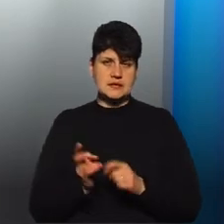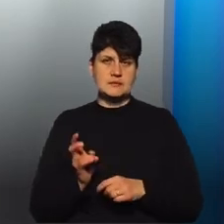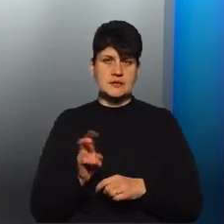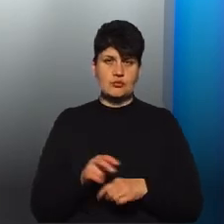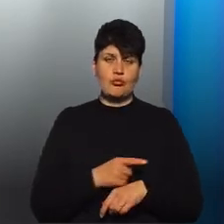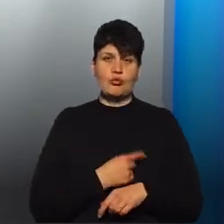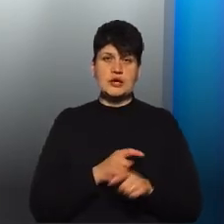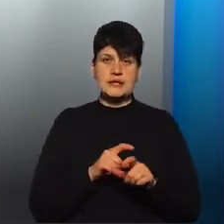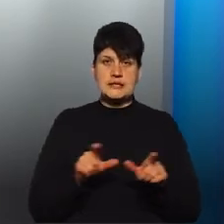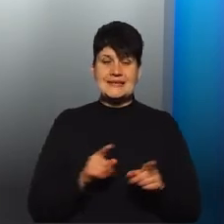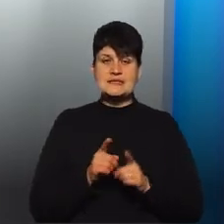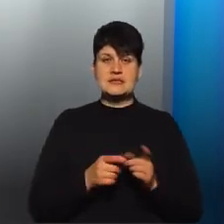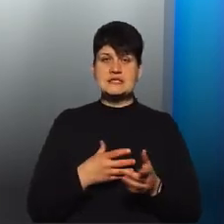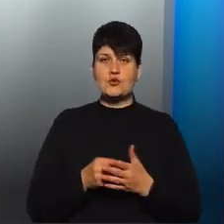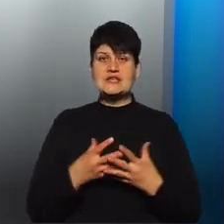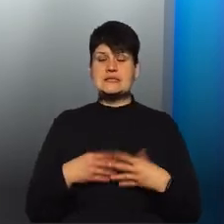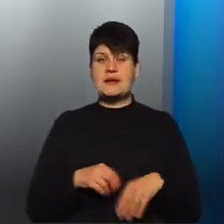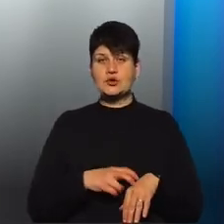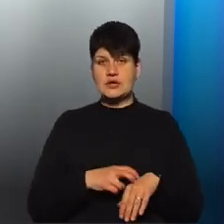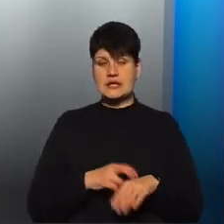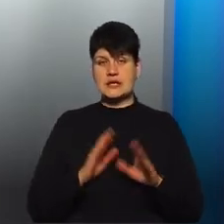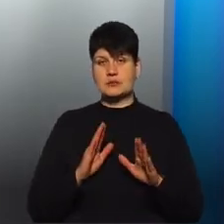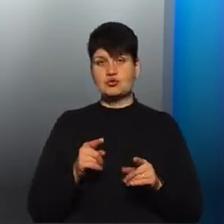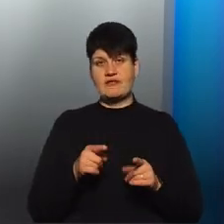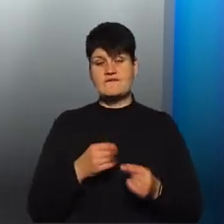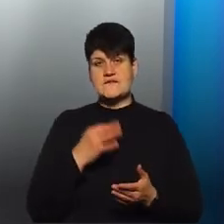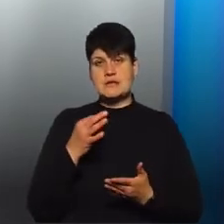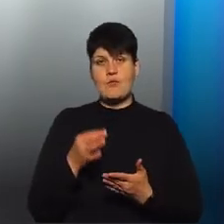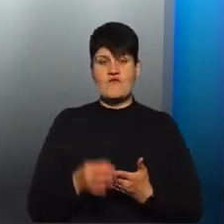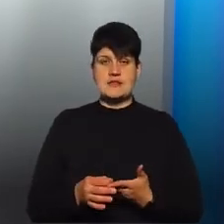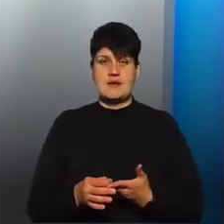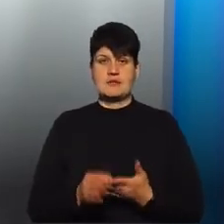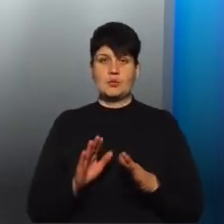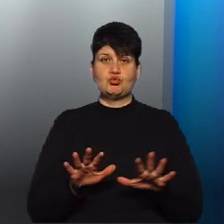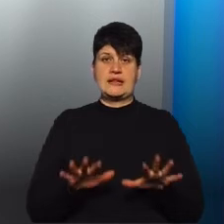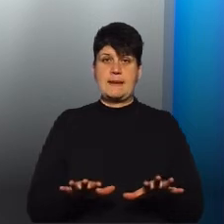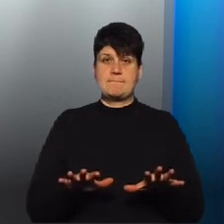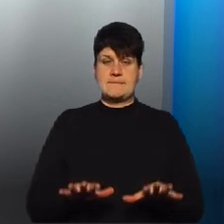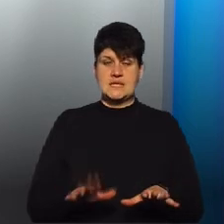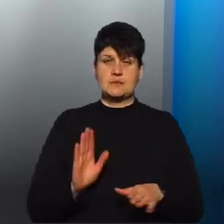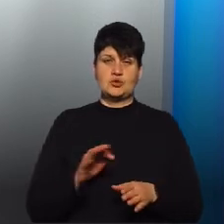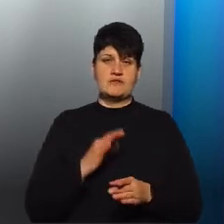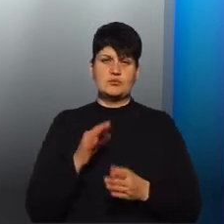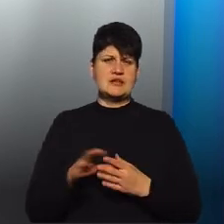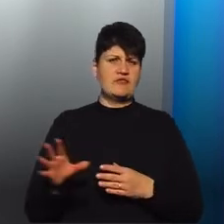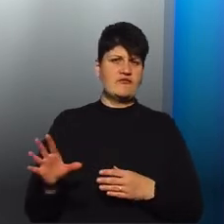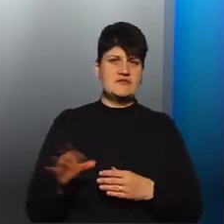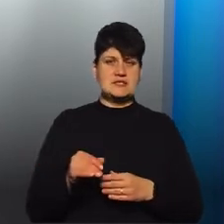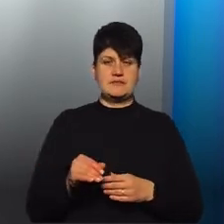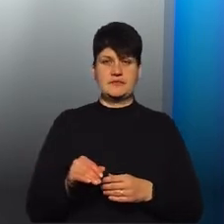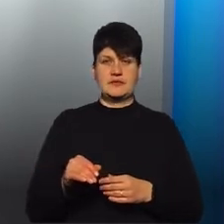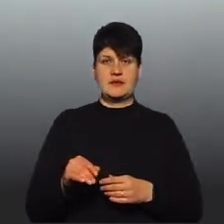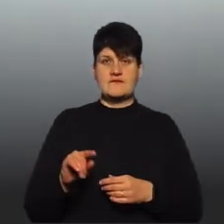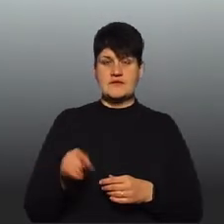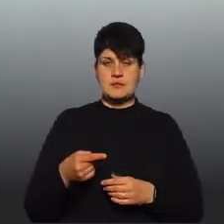свого сімейного лікаря, який буде вам відповідати і буде на місці, і буде відповідати всім вимогам, які у вас є. Пані Наталію,